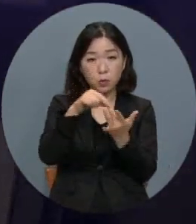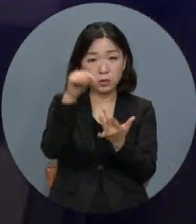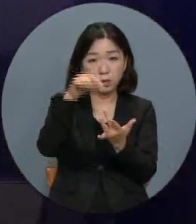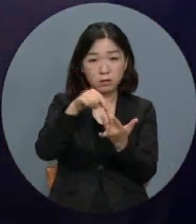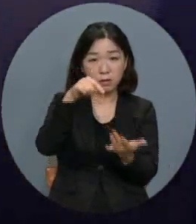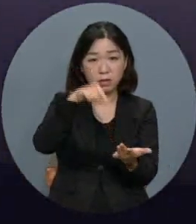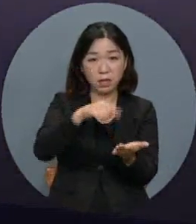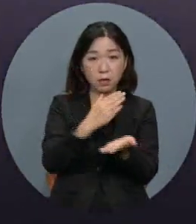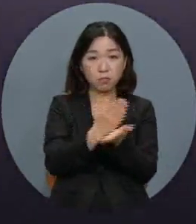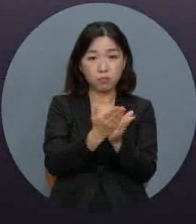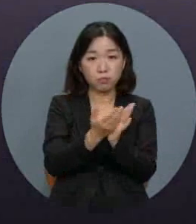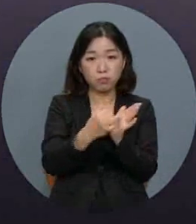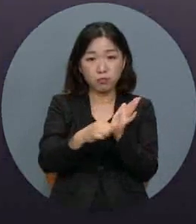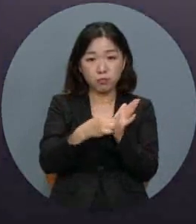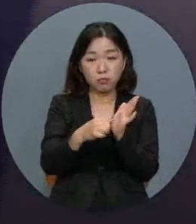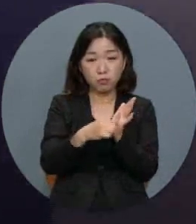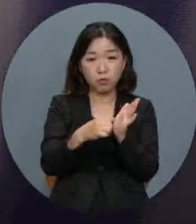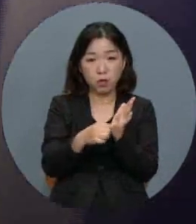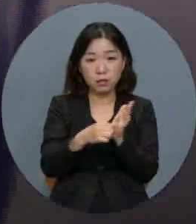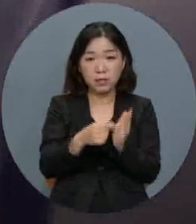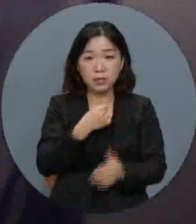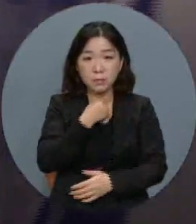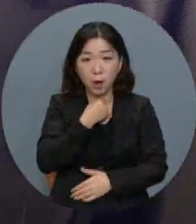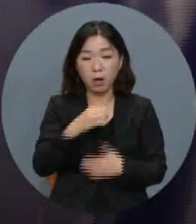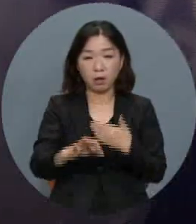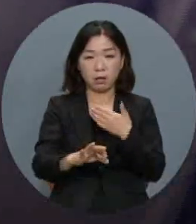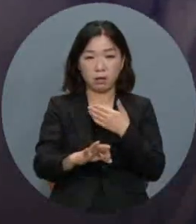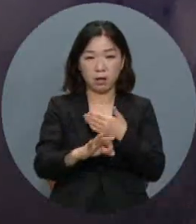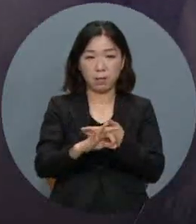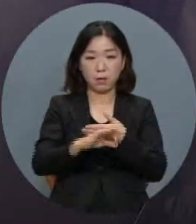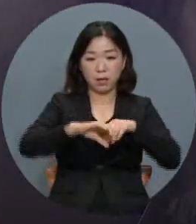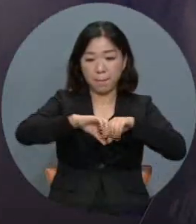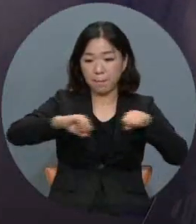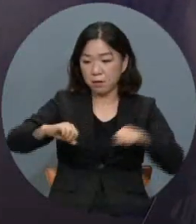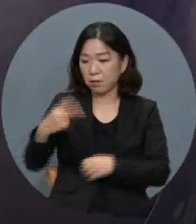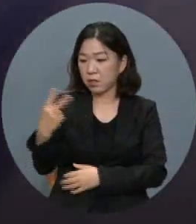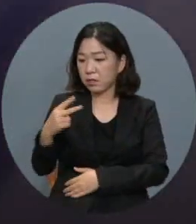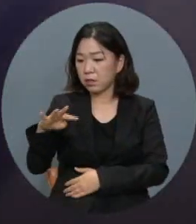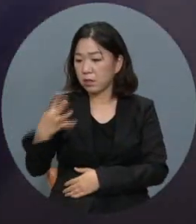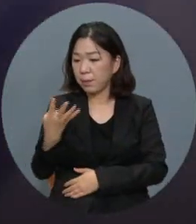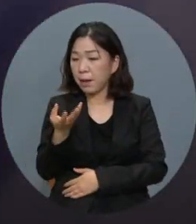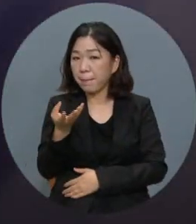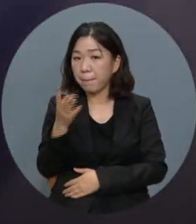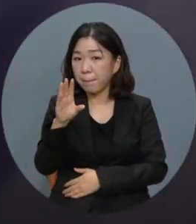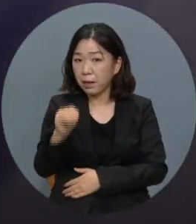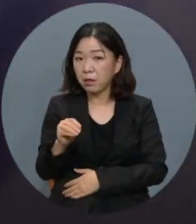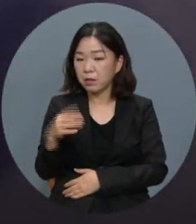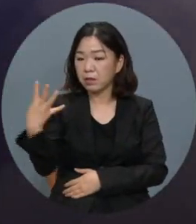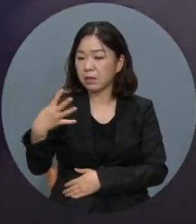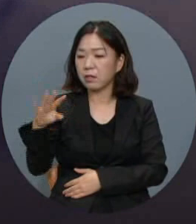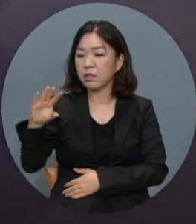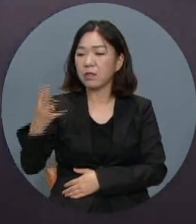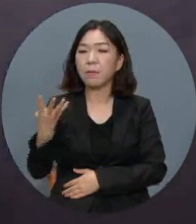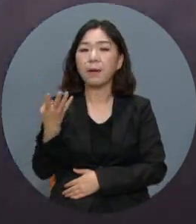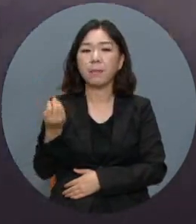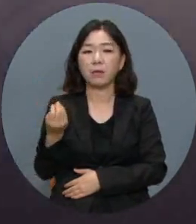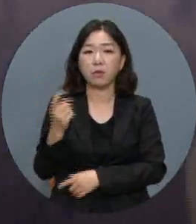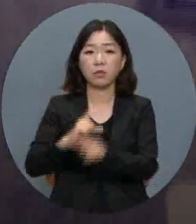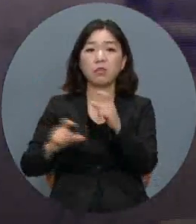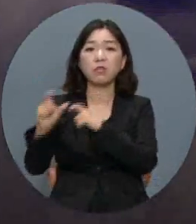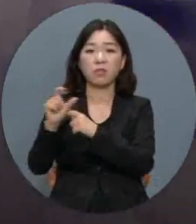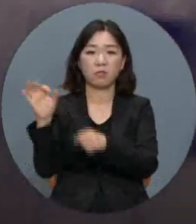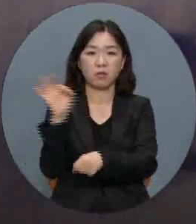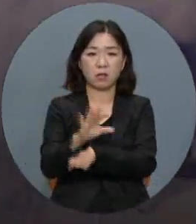설치하려면 분양 가격과 는 별도로 2400만원 에서 4400만 원을 더 내야 합니다